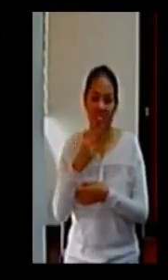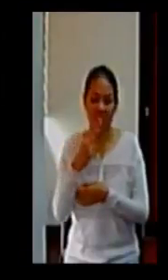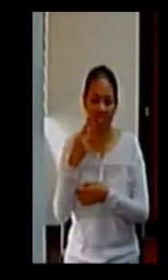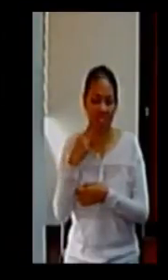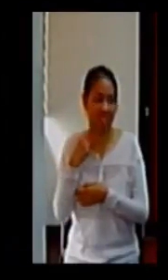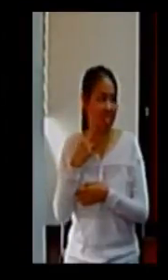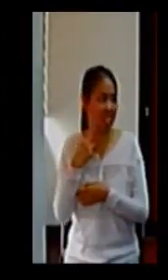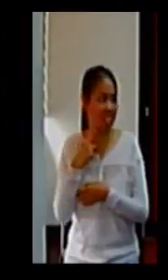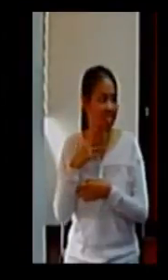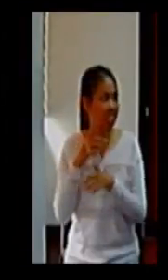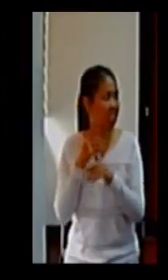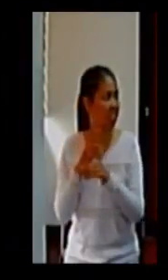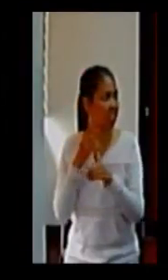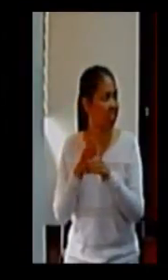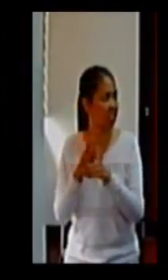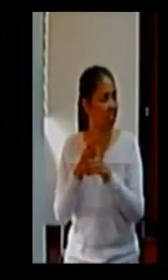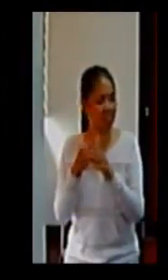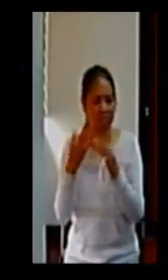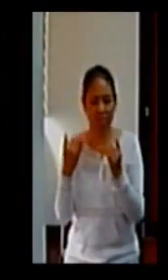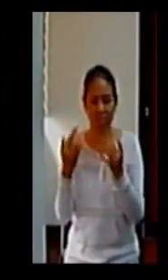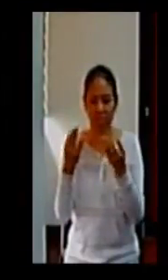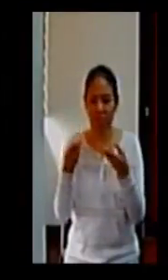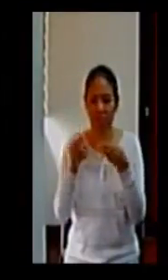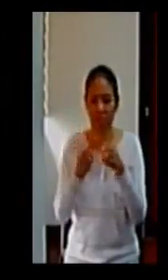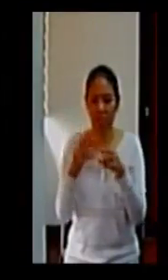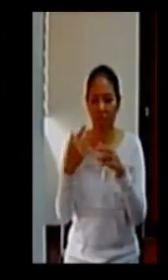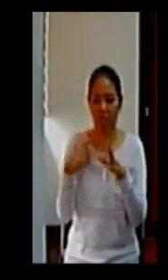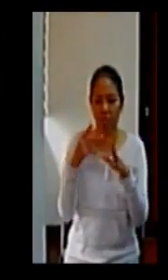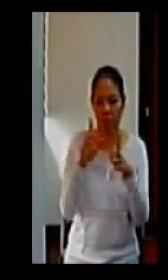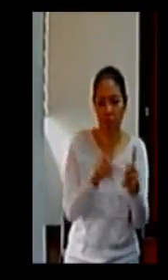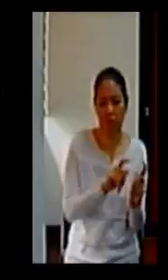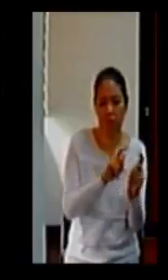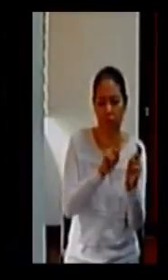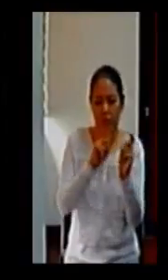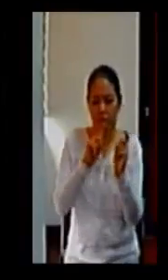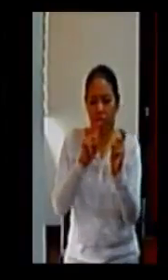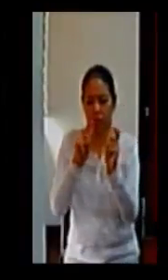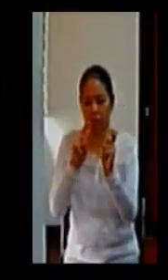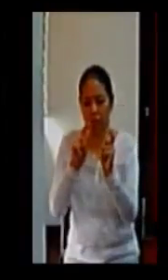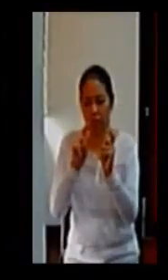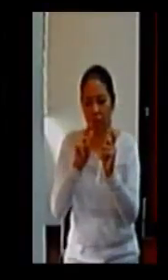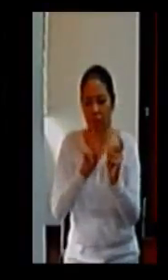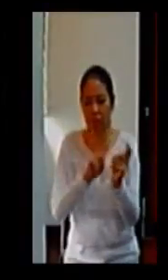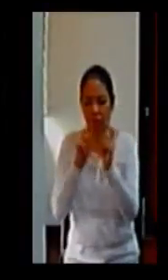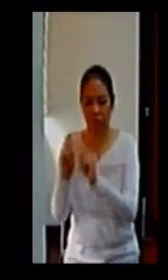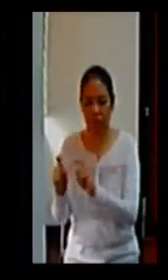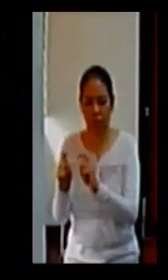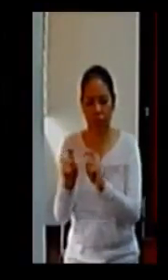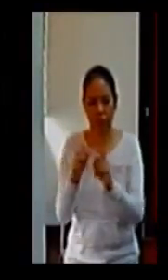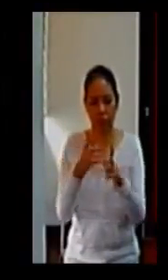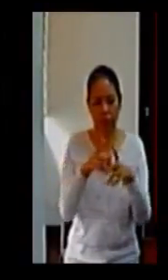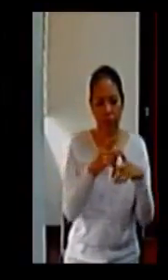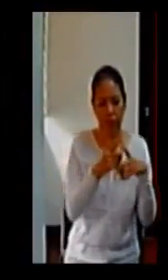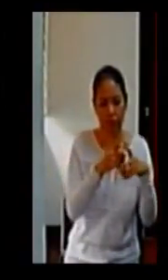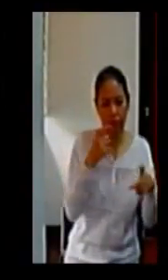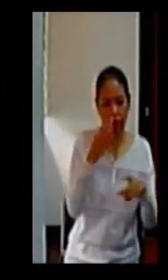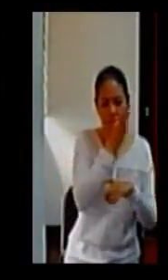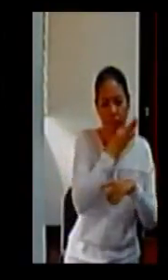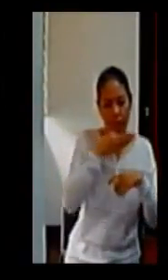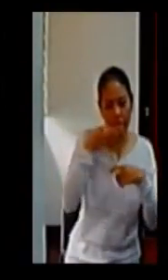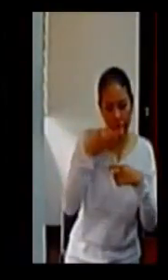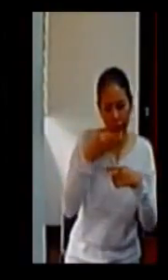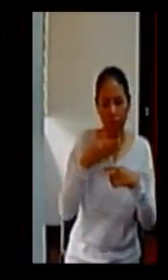ang nangyayari ngayon. There is a shift from agriculture to tourism and commercial